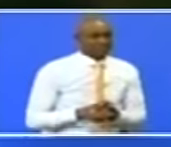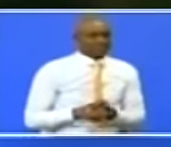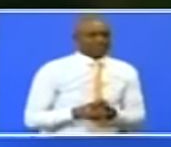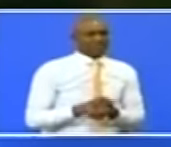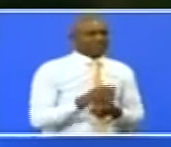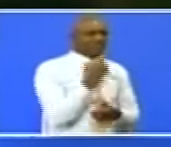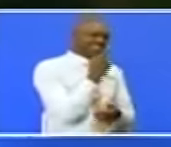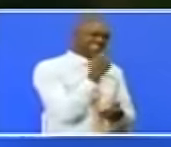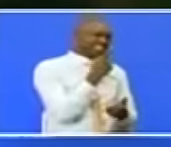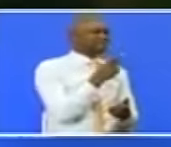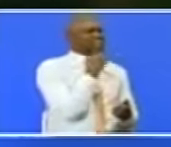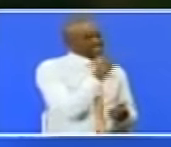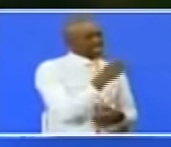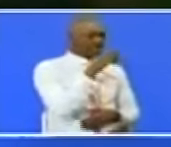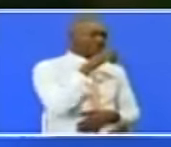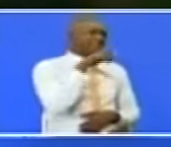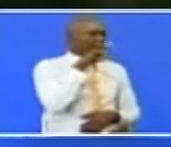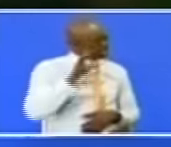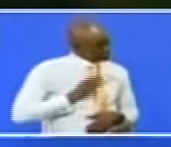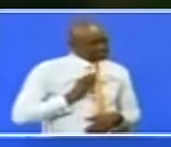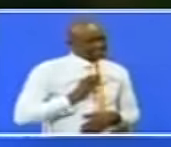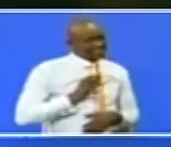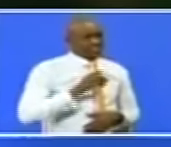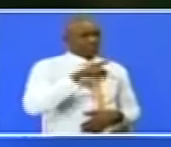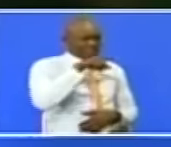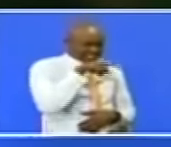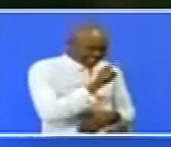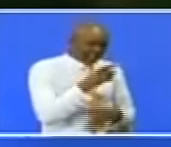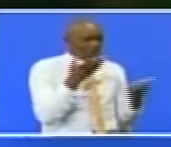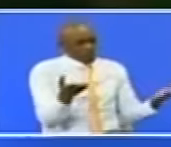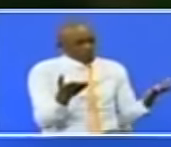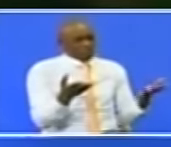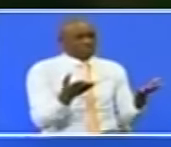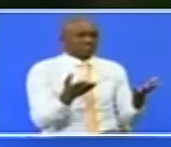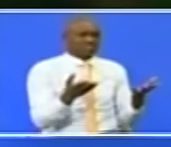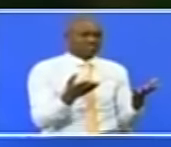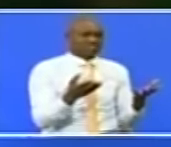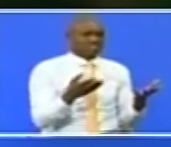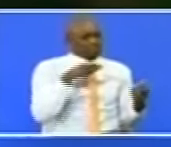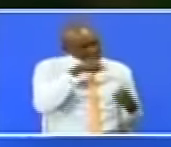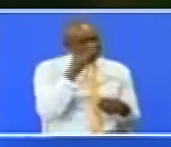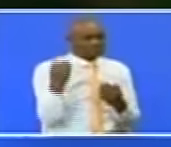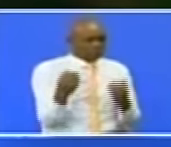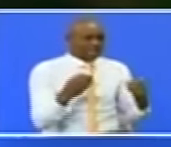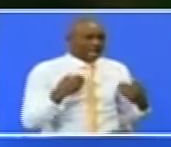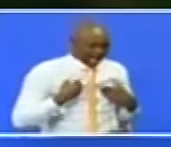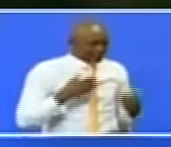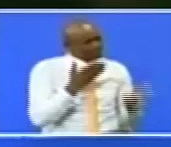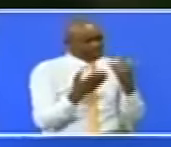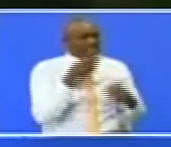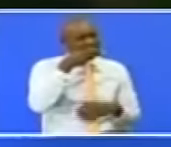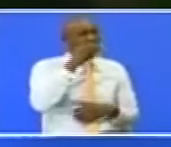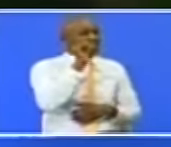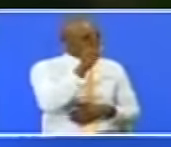sisitiza na imiza wazazi ambao ama guardians ambao wako na watoto ambao wako na